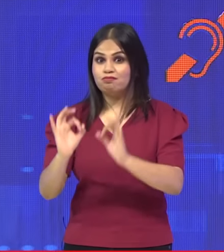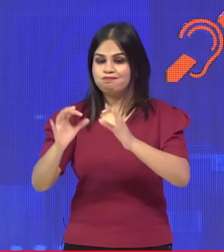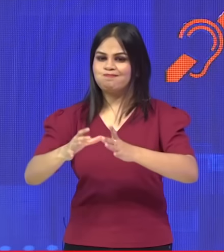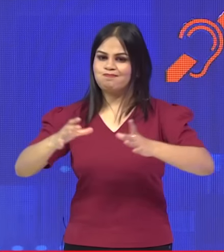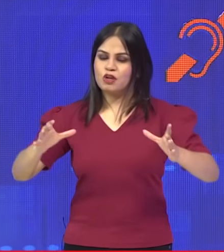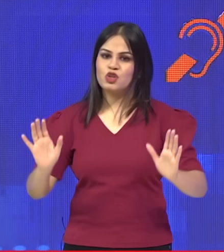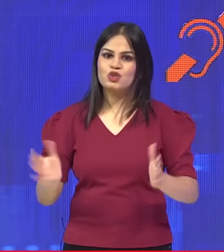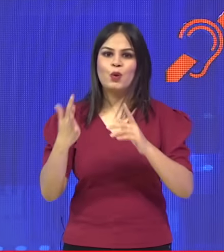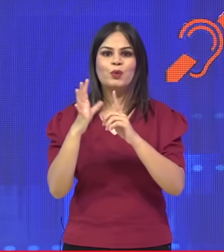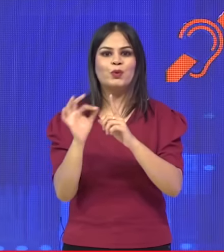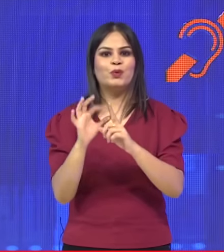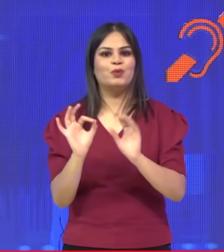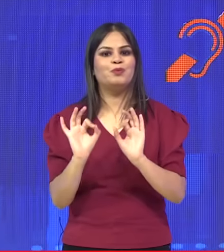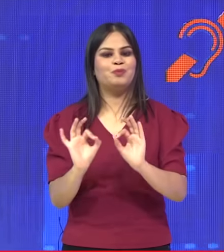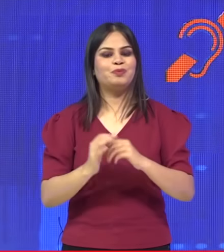और